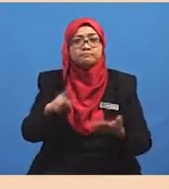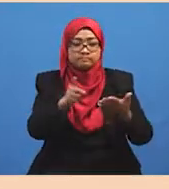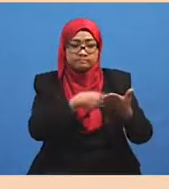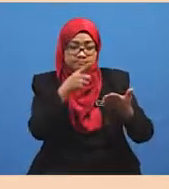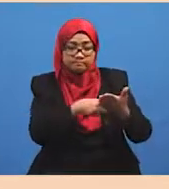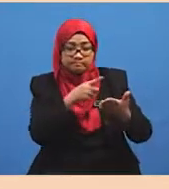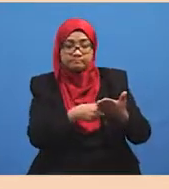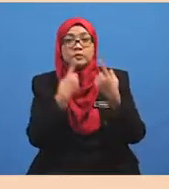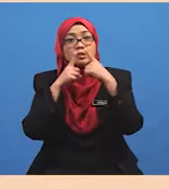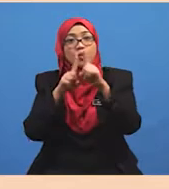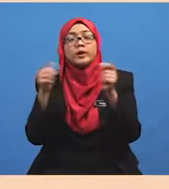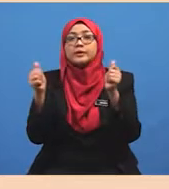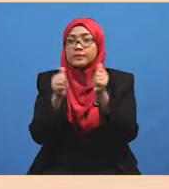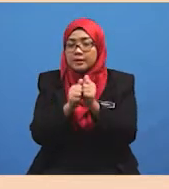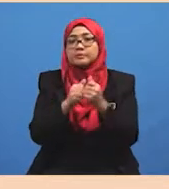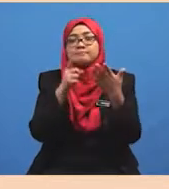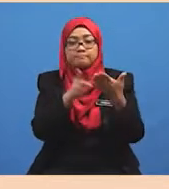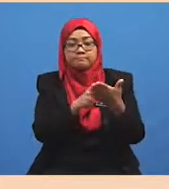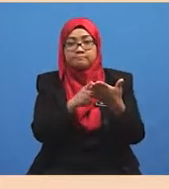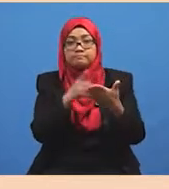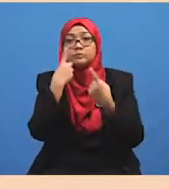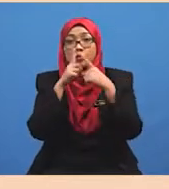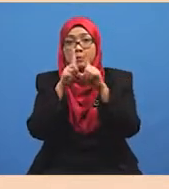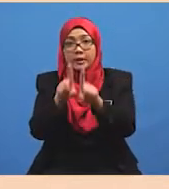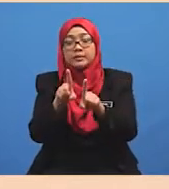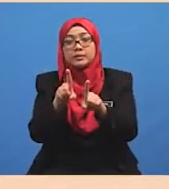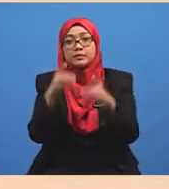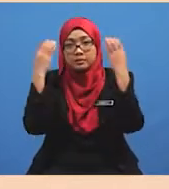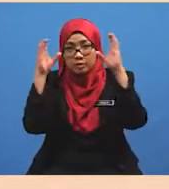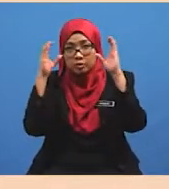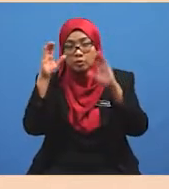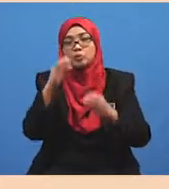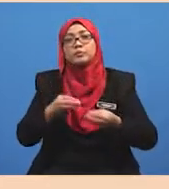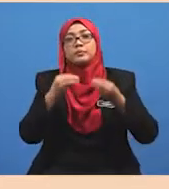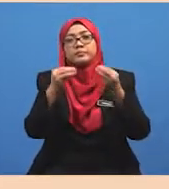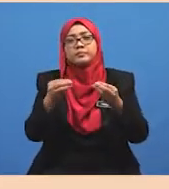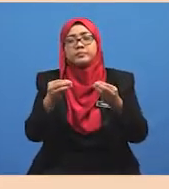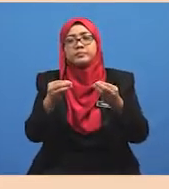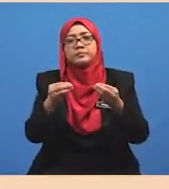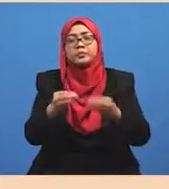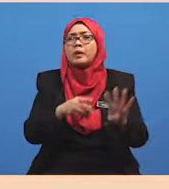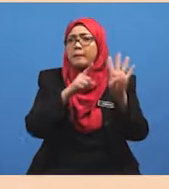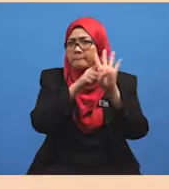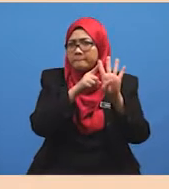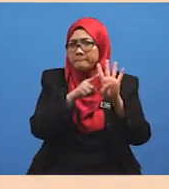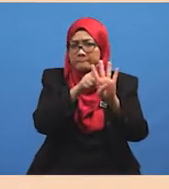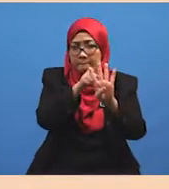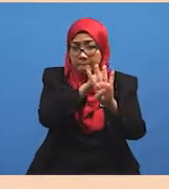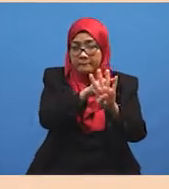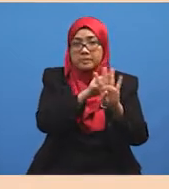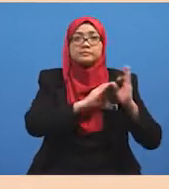dengan jawaban cingkuh empat sifat pribadi Usahawan Bad